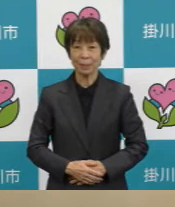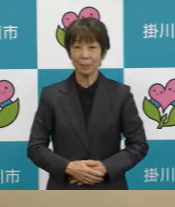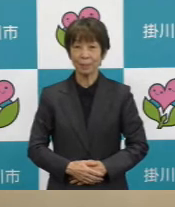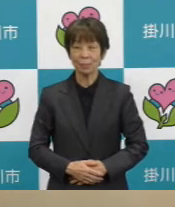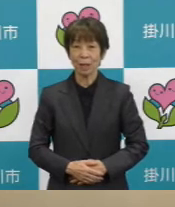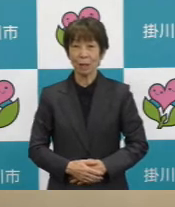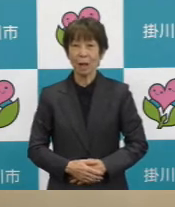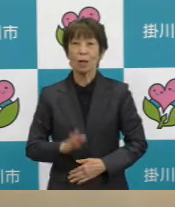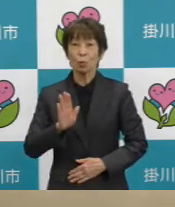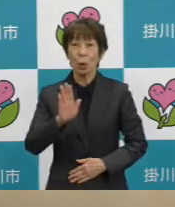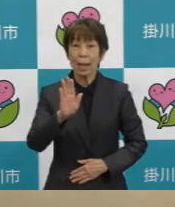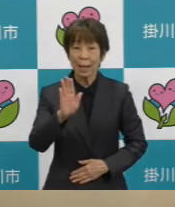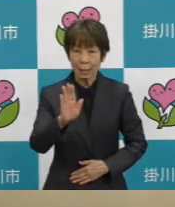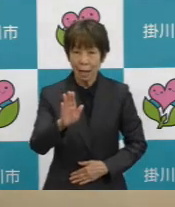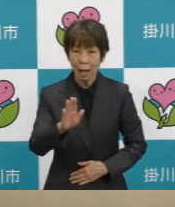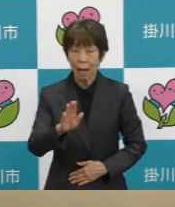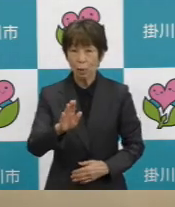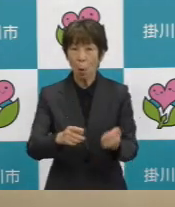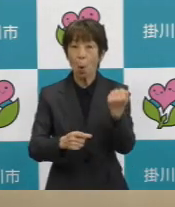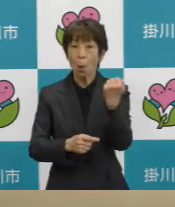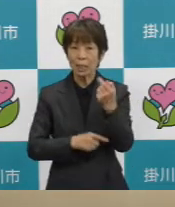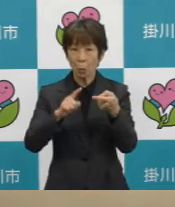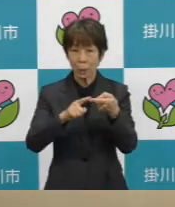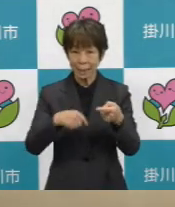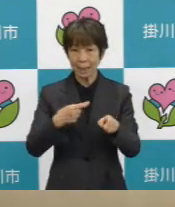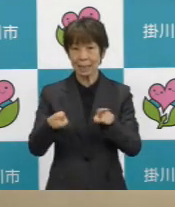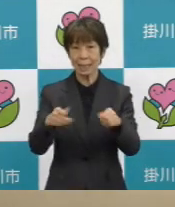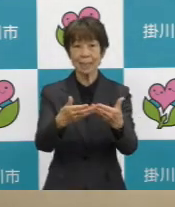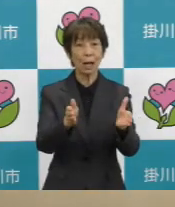これからの基礎的自治体は、